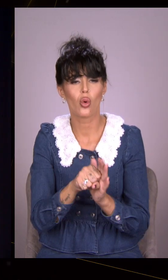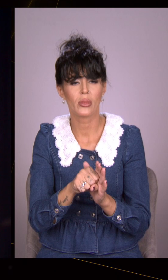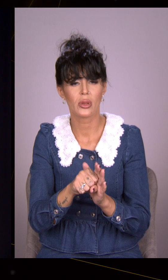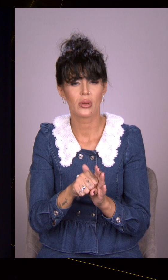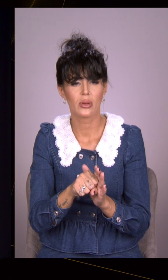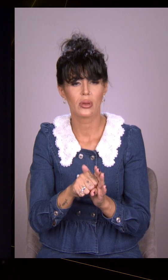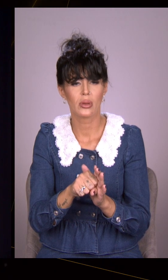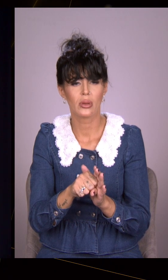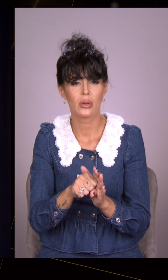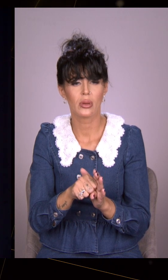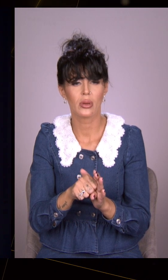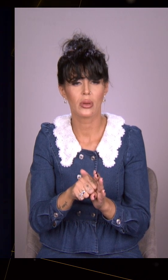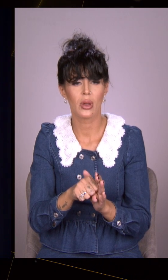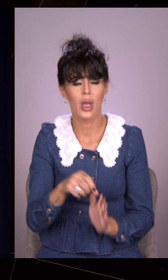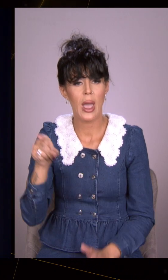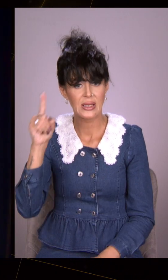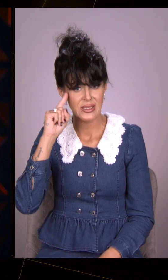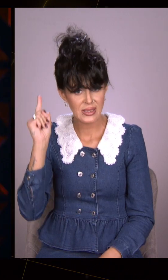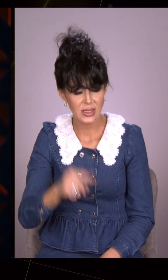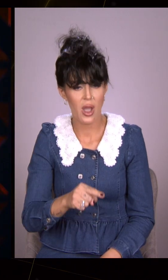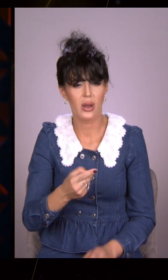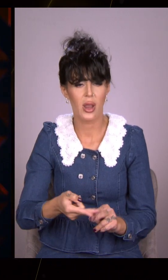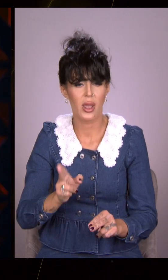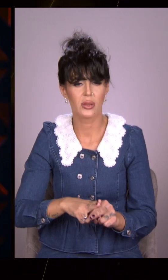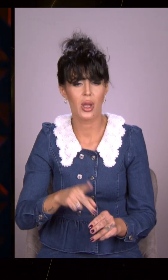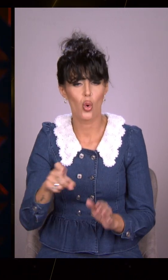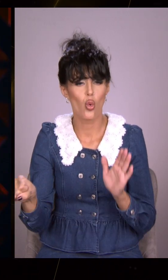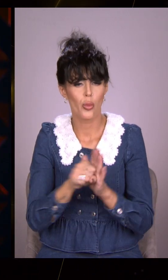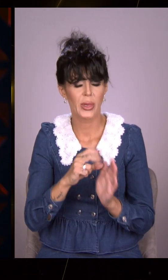Тобто вони знали, що дівчинка була вбита. Кажу, це я.